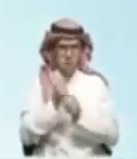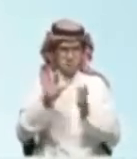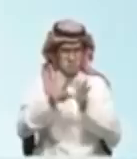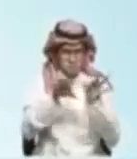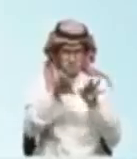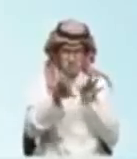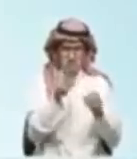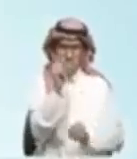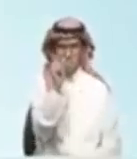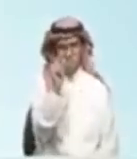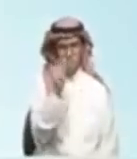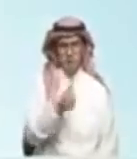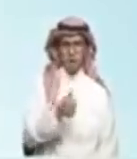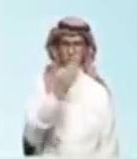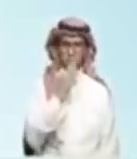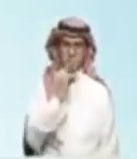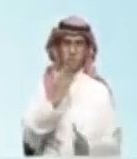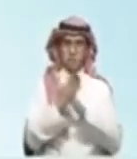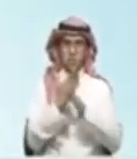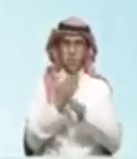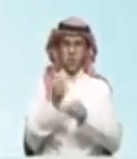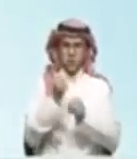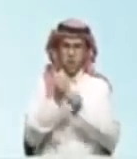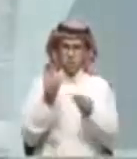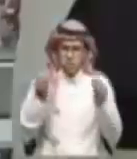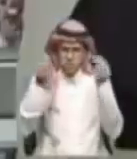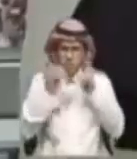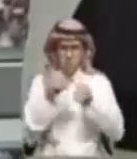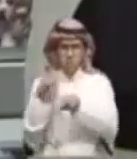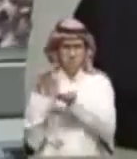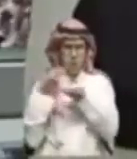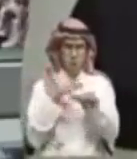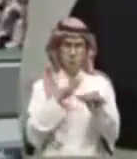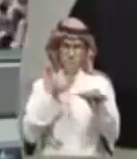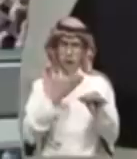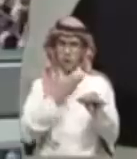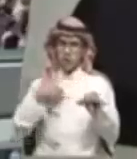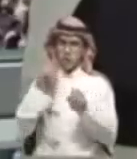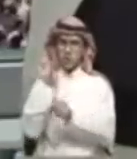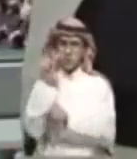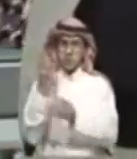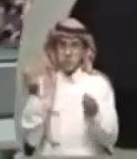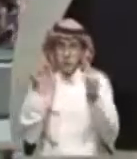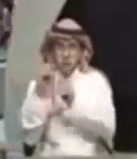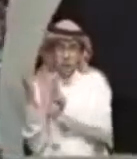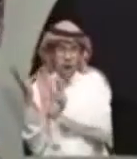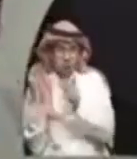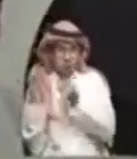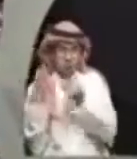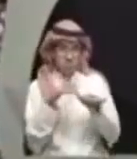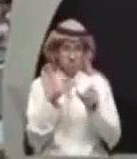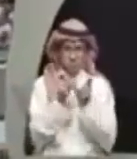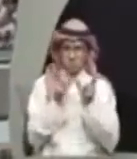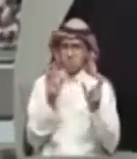عكست الجهود الضخمة التي تقدم في خدمة الحاج والزائر والمعتمر. فيما يتعلق بالرئاسة العامة لشؤون